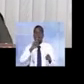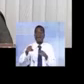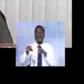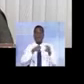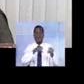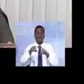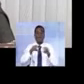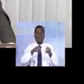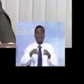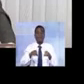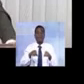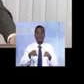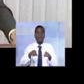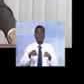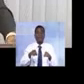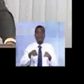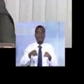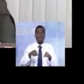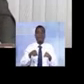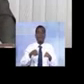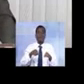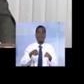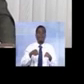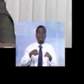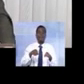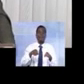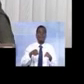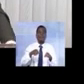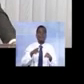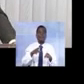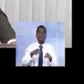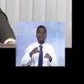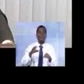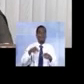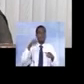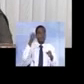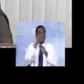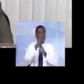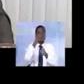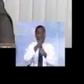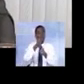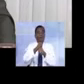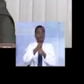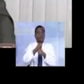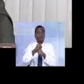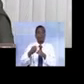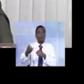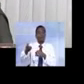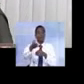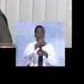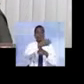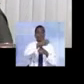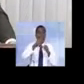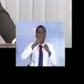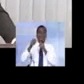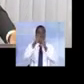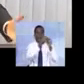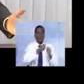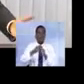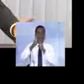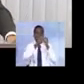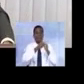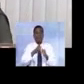de l'État de Côte d'Ivoire, mais d'une proposition qui leur est faite d'opérer un regroupement donc que